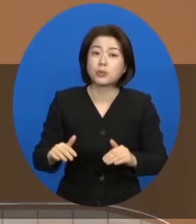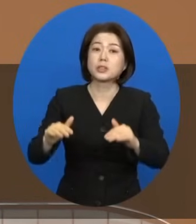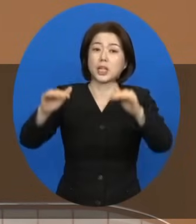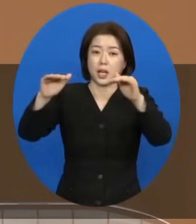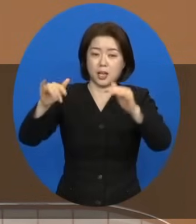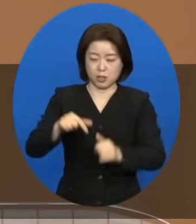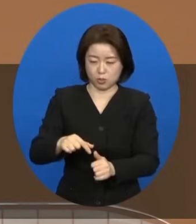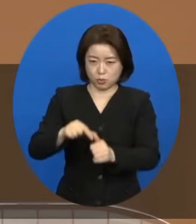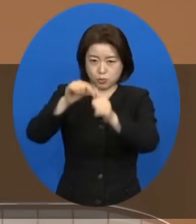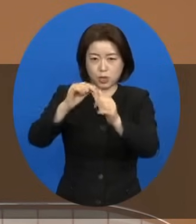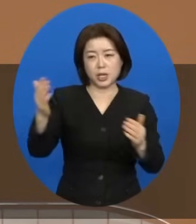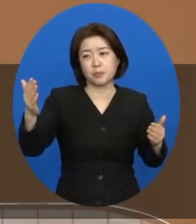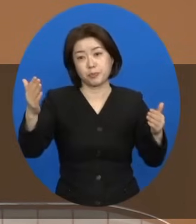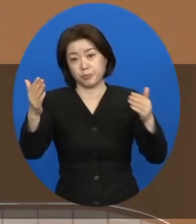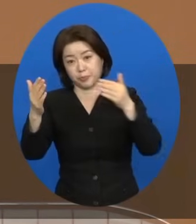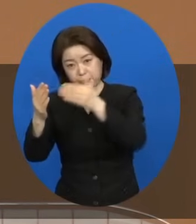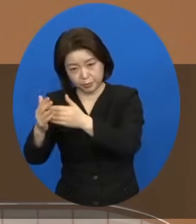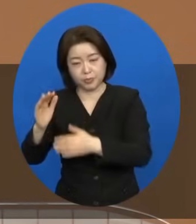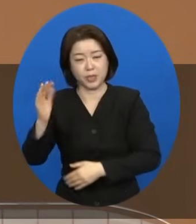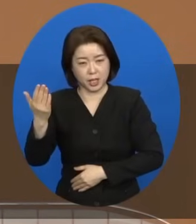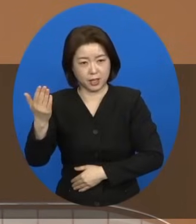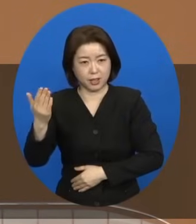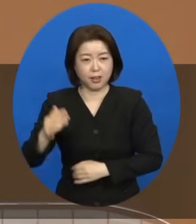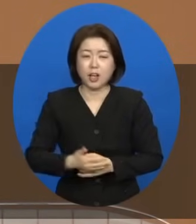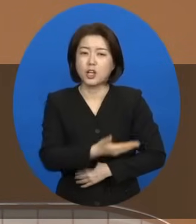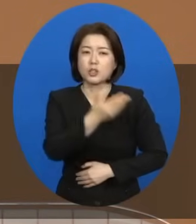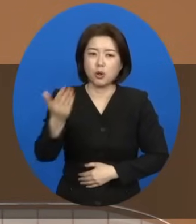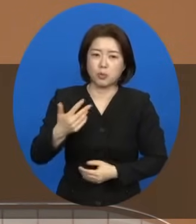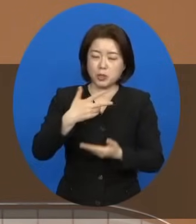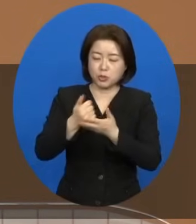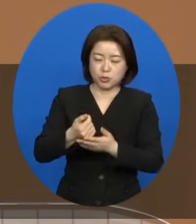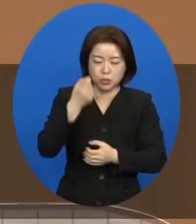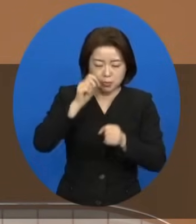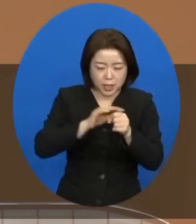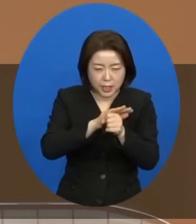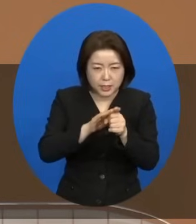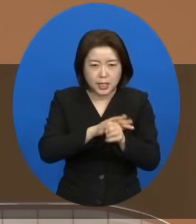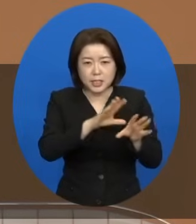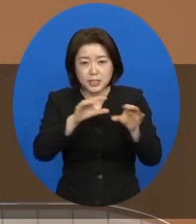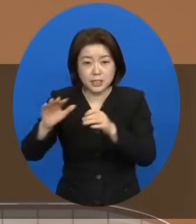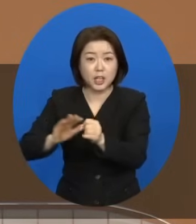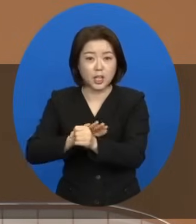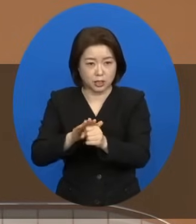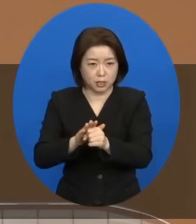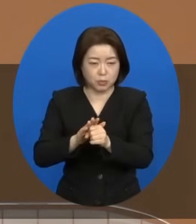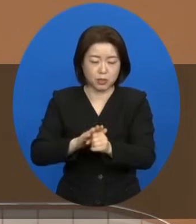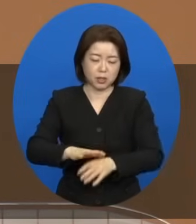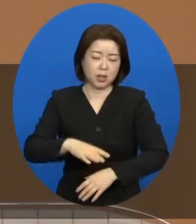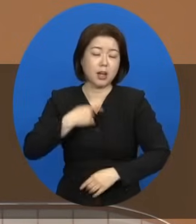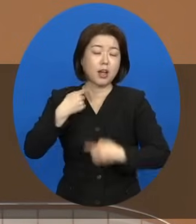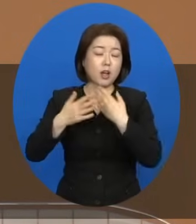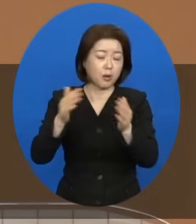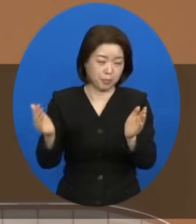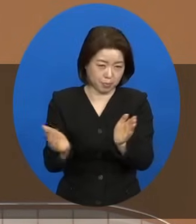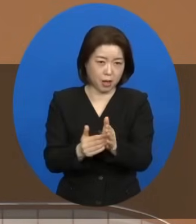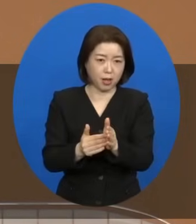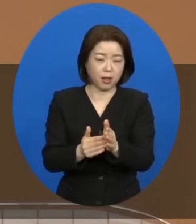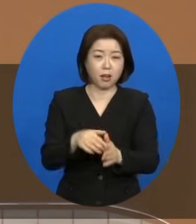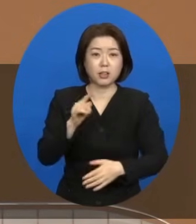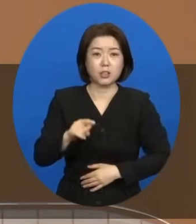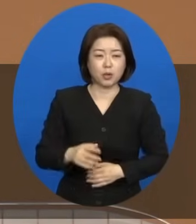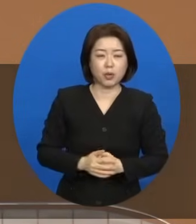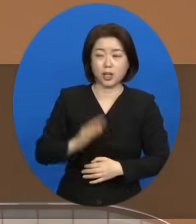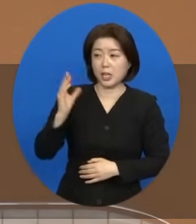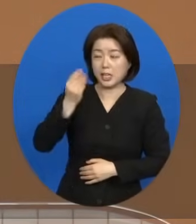자라서 구원에 이르러야 합니다 여러분은 주님의 인자하심을 맛보았습니다 여기서